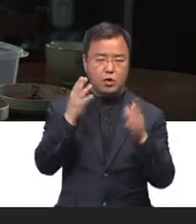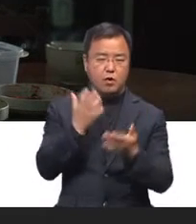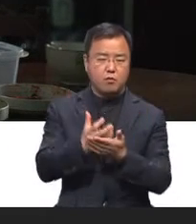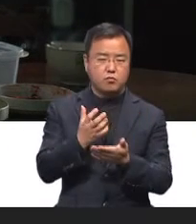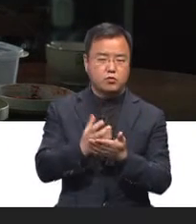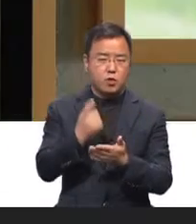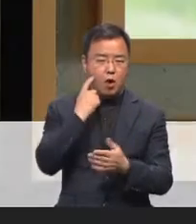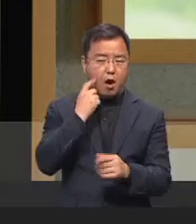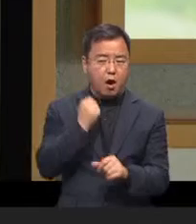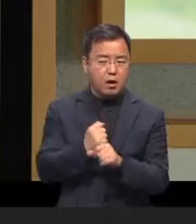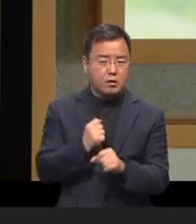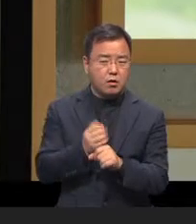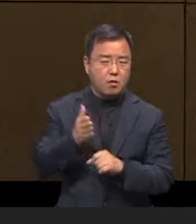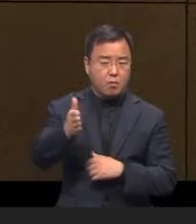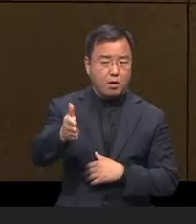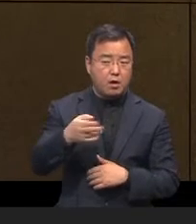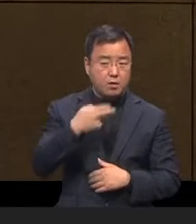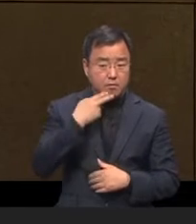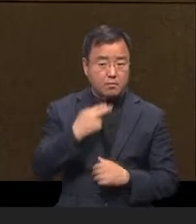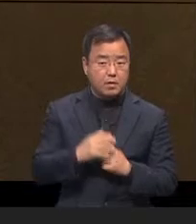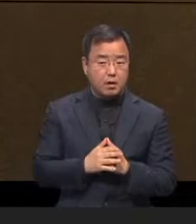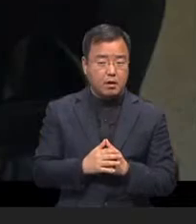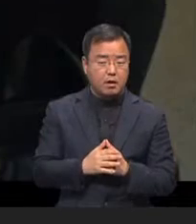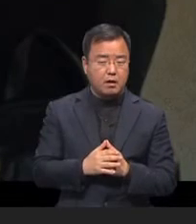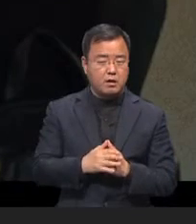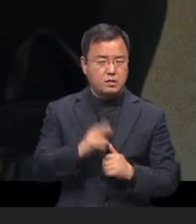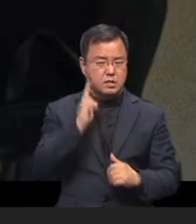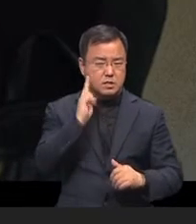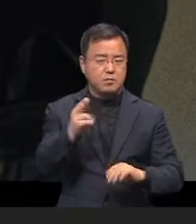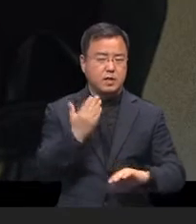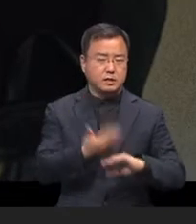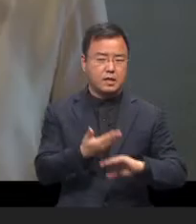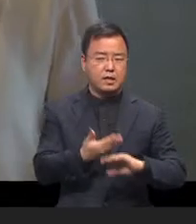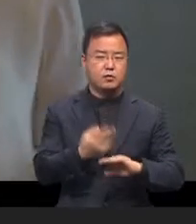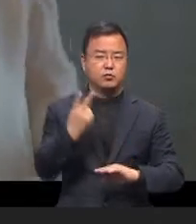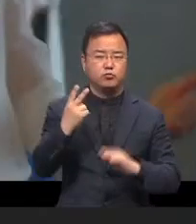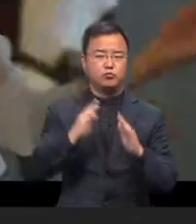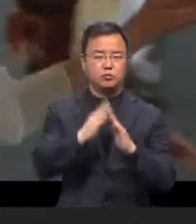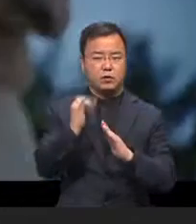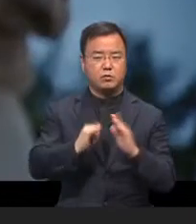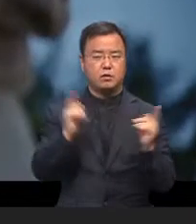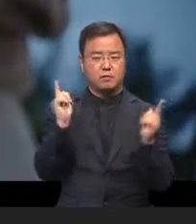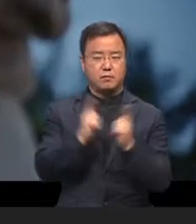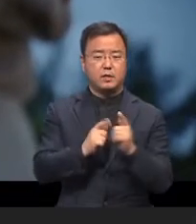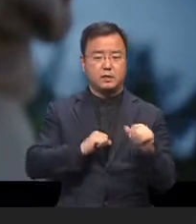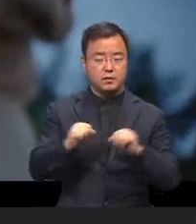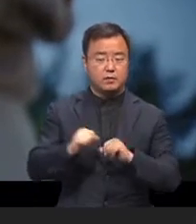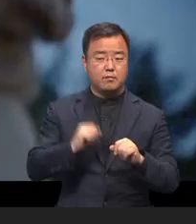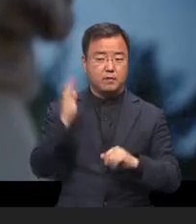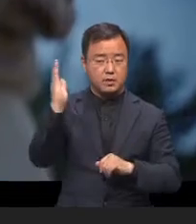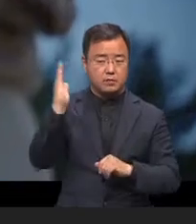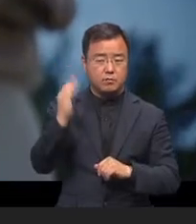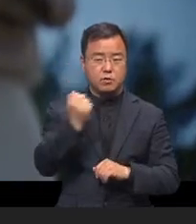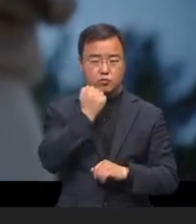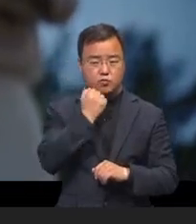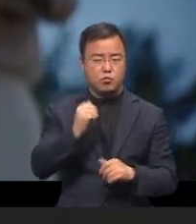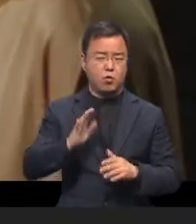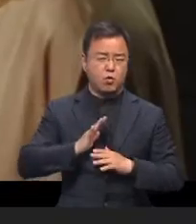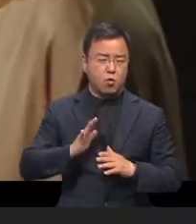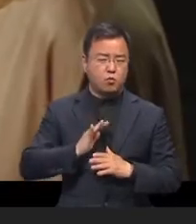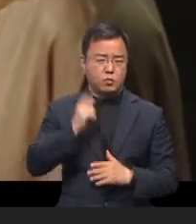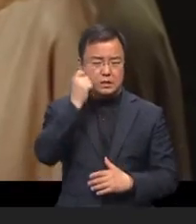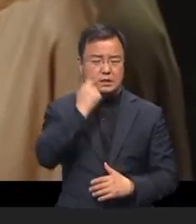본 동검 너 극과 극의 두 가족이 만나면서 펼쳐지는 이야기는 웃음과 공포 슬픔 을